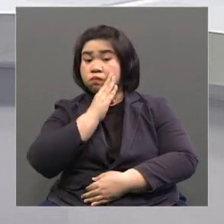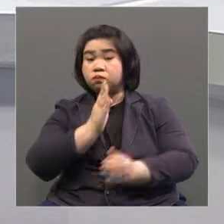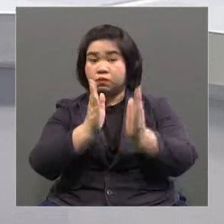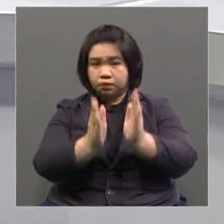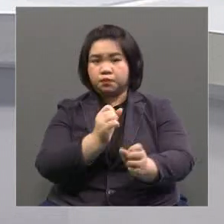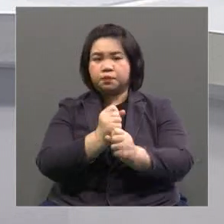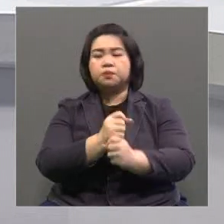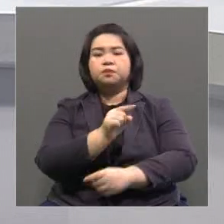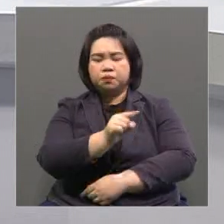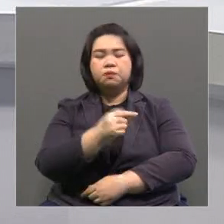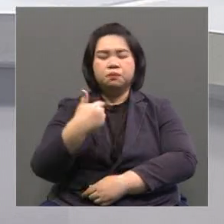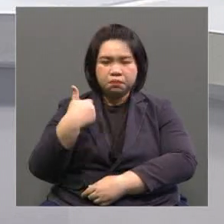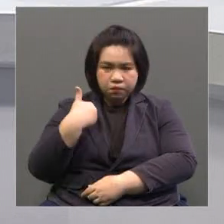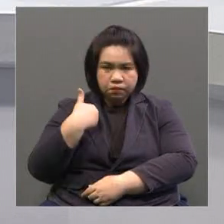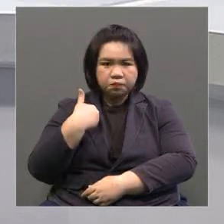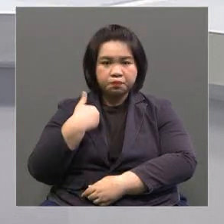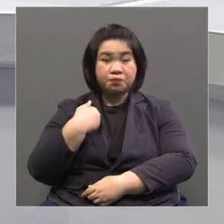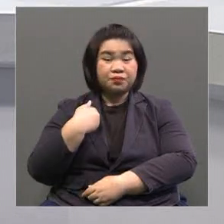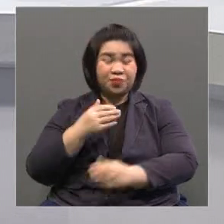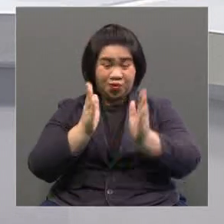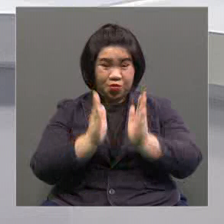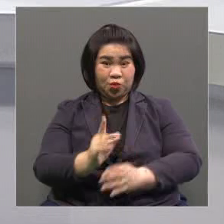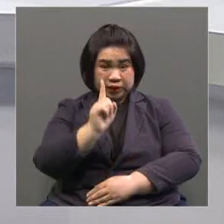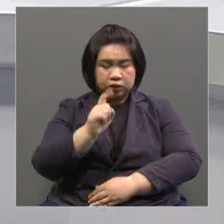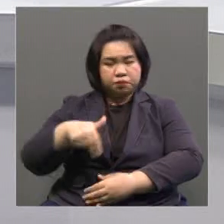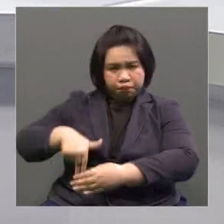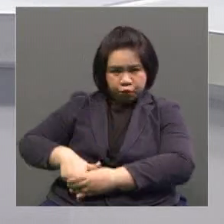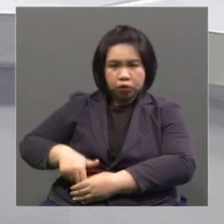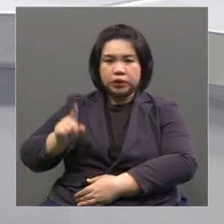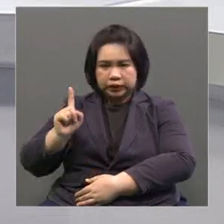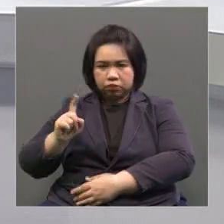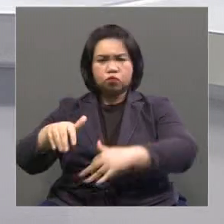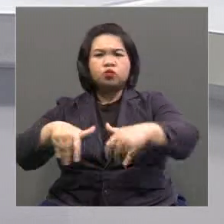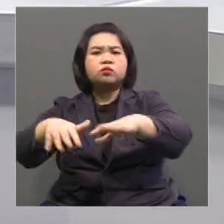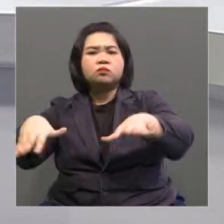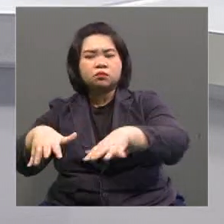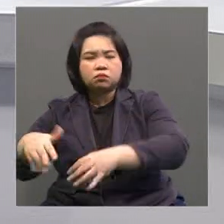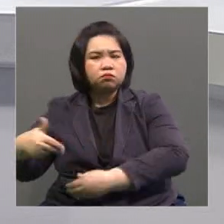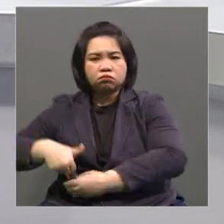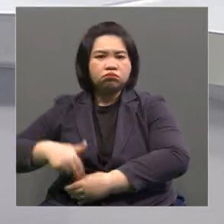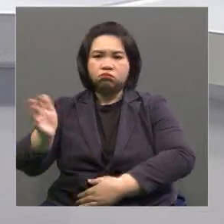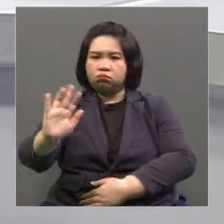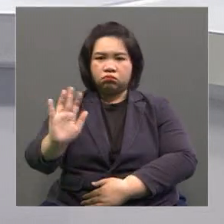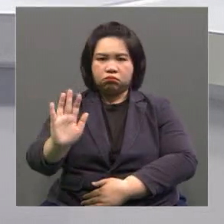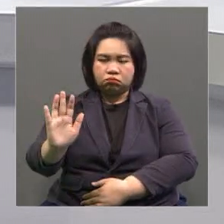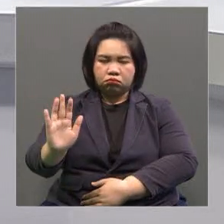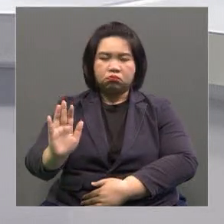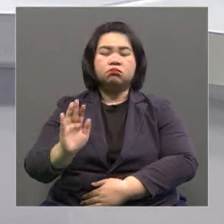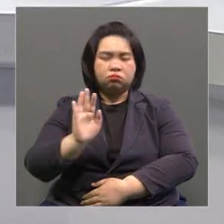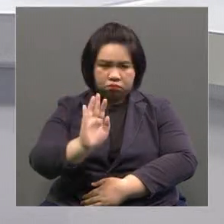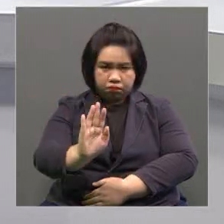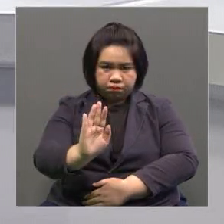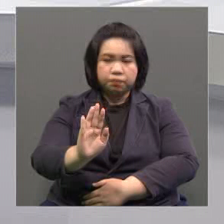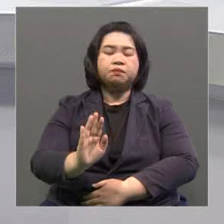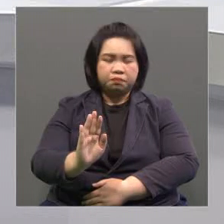เจ้าหน้าที่เขาจะมีมาตรการคือให้พกได้คนละ 1กระบอกแต่ประชาชนไม่สามารถพกปืนได้แล้วนะคะคือไม่สามารถพกปืนได้